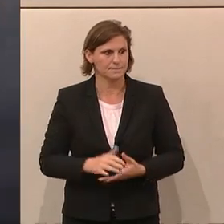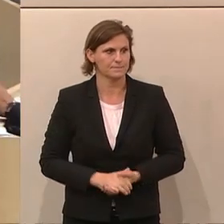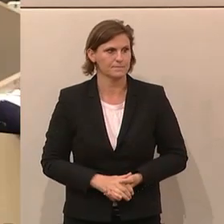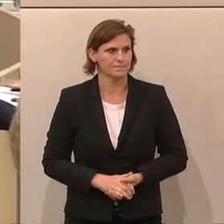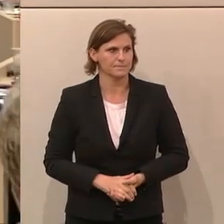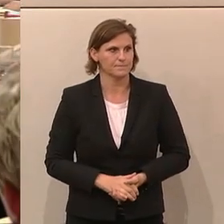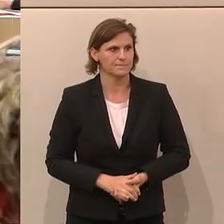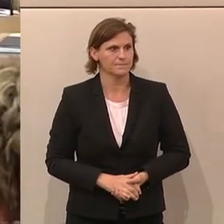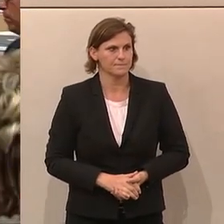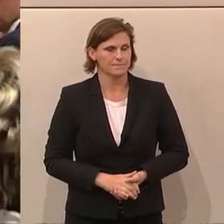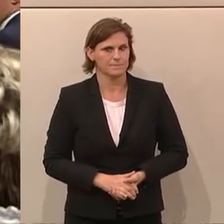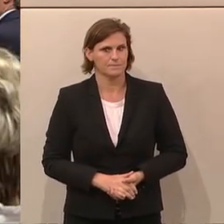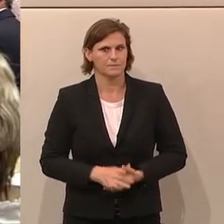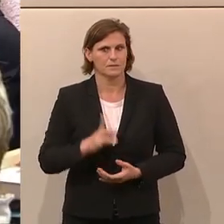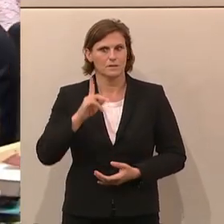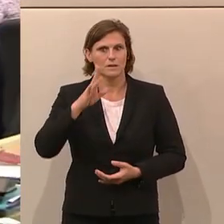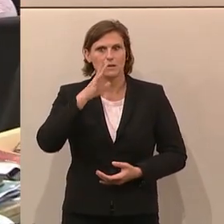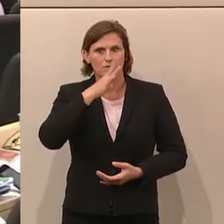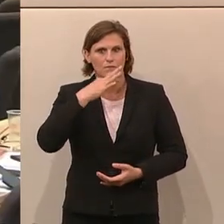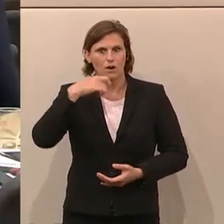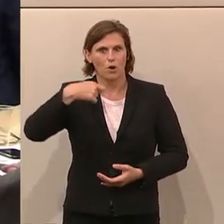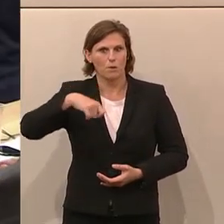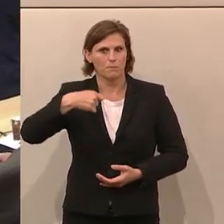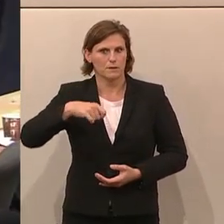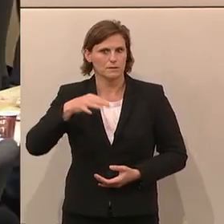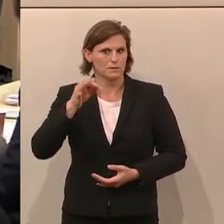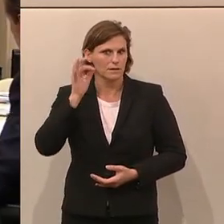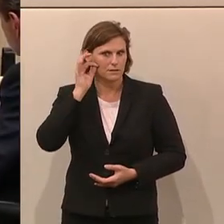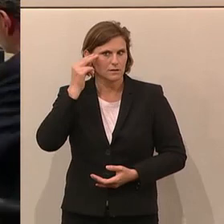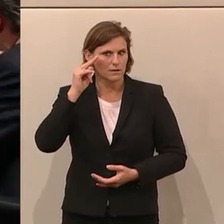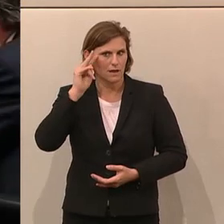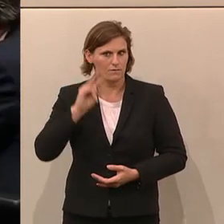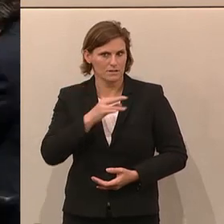Alfred Noll von der Liste Pilz ist als vorerst letzter Redner gemeldet.